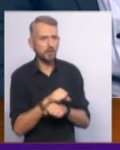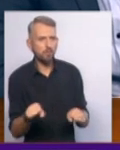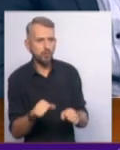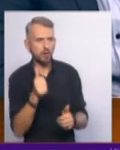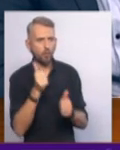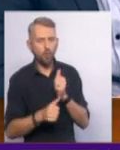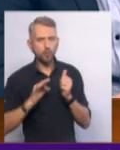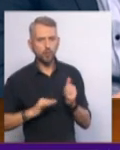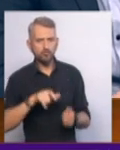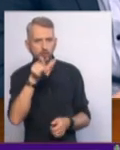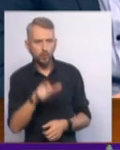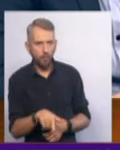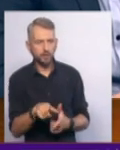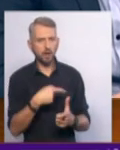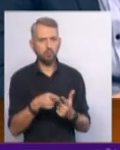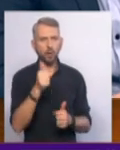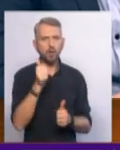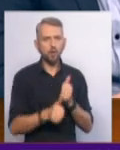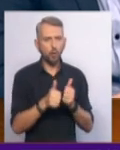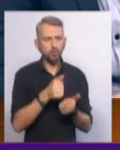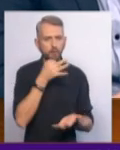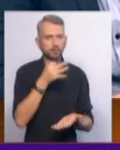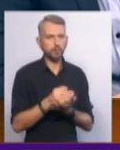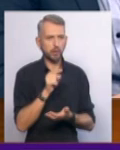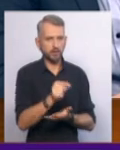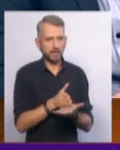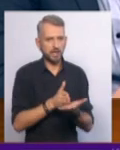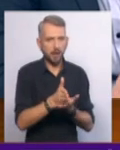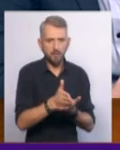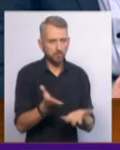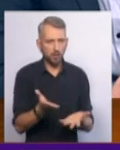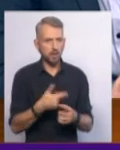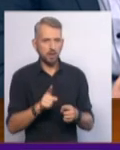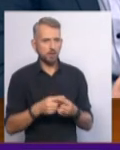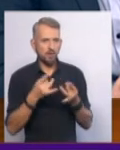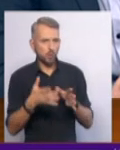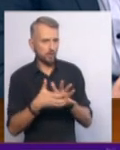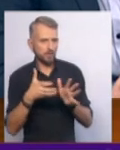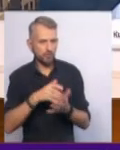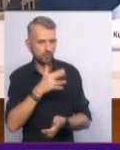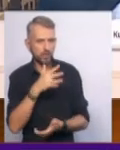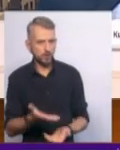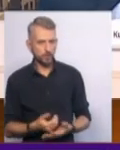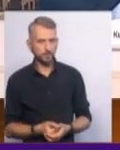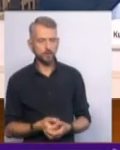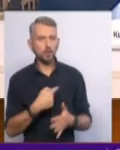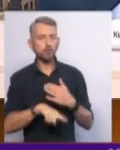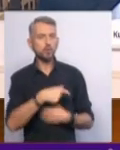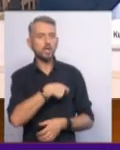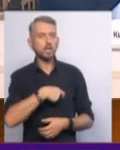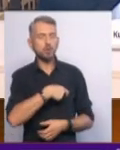кожного чиновника або кожного відповідального за цей напрямок. Ну, це просто не вистачить часу. Тому що